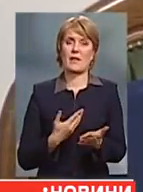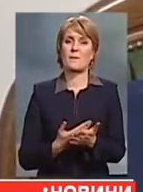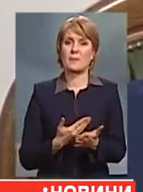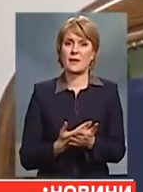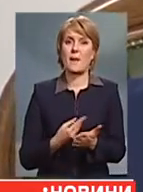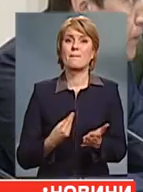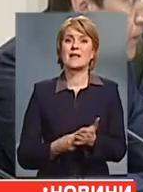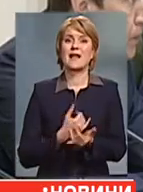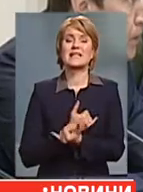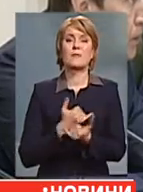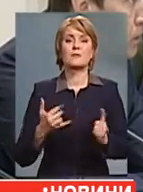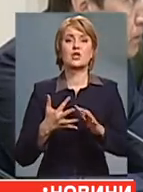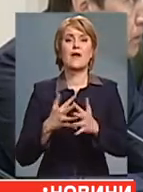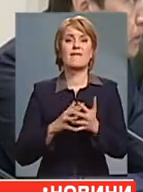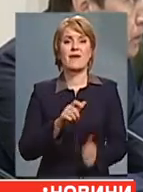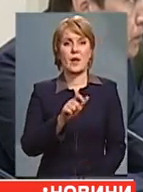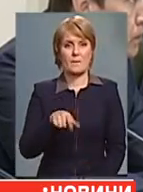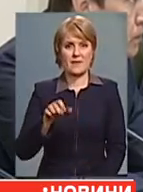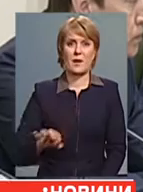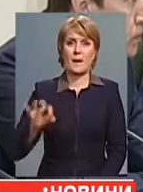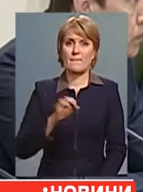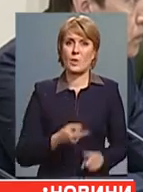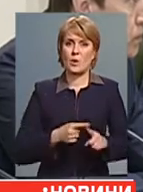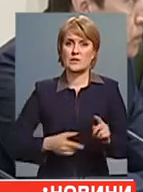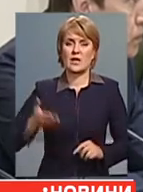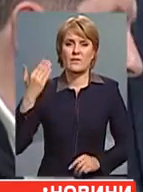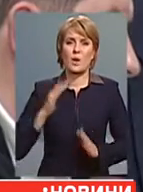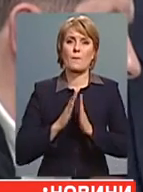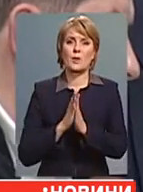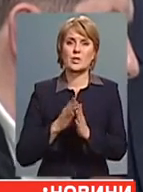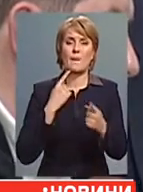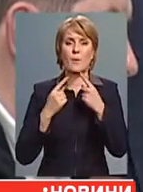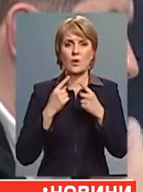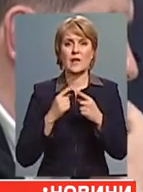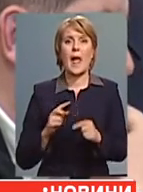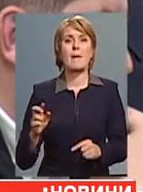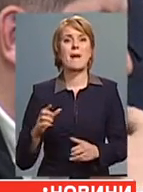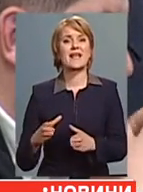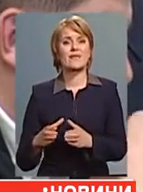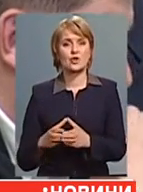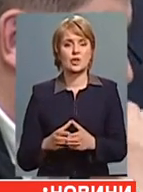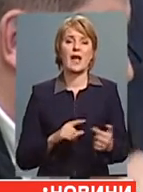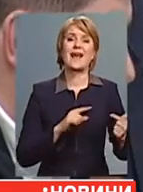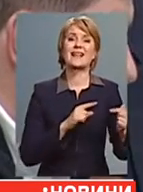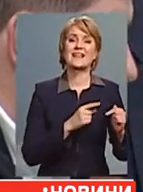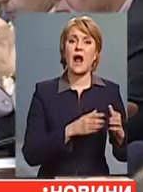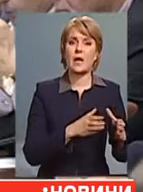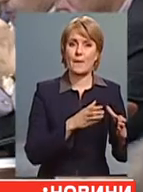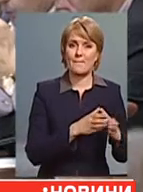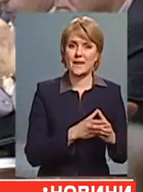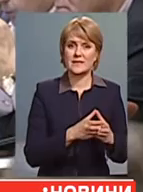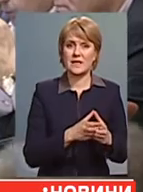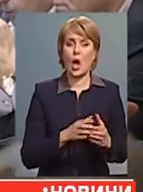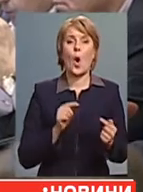забезпечення фермерів. Про це достатньо довго просили поговорити і у «Батьківщині», і у радикальній партії, і у опозиційному блоці. Сьогодні це